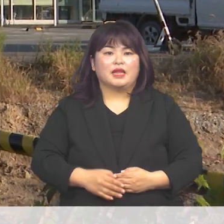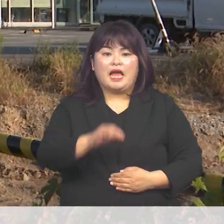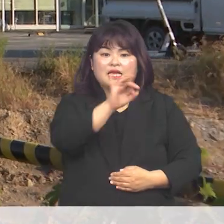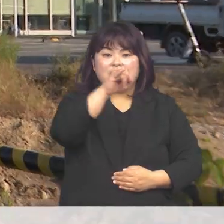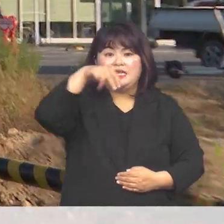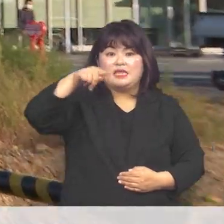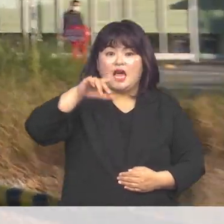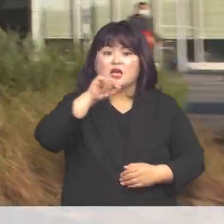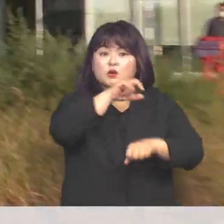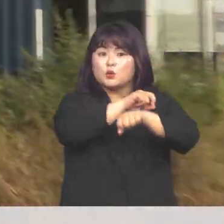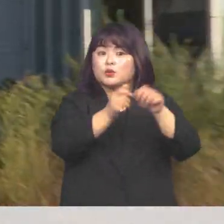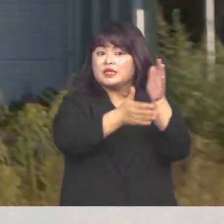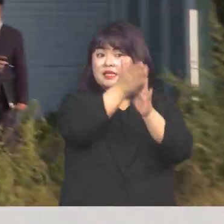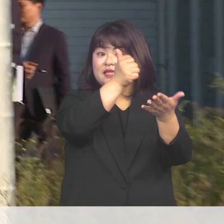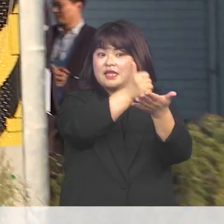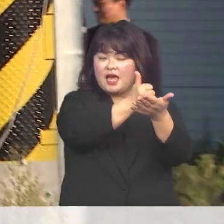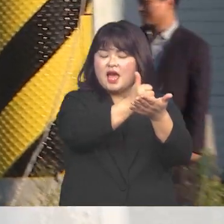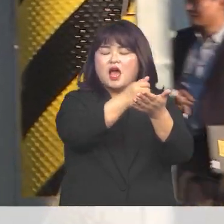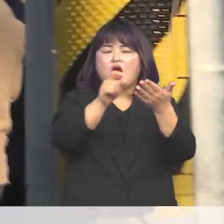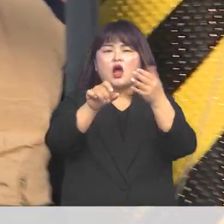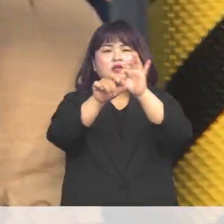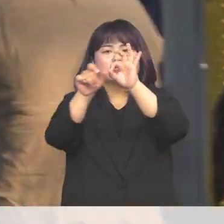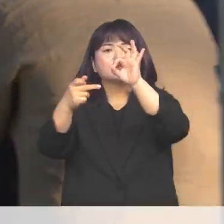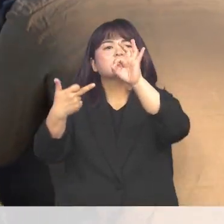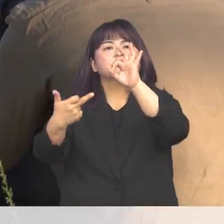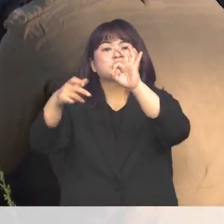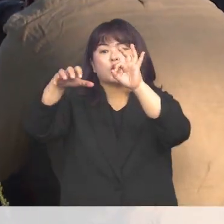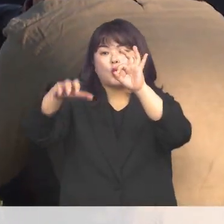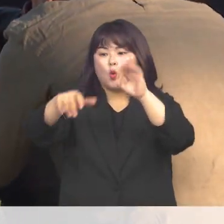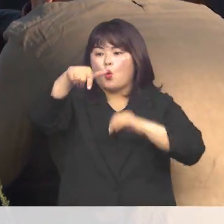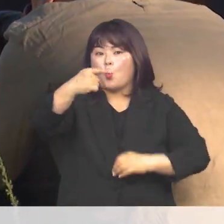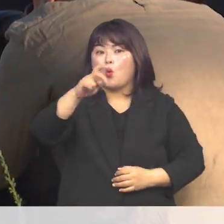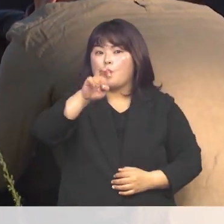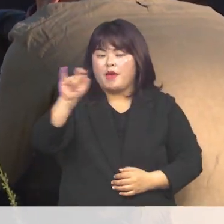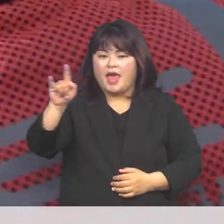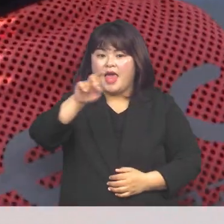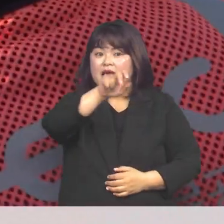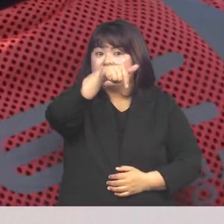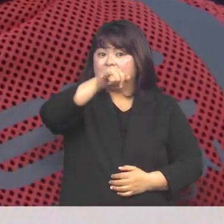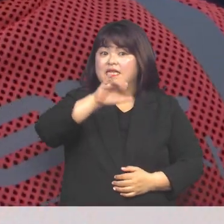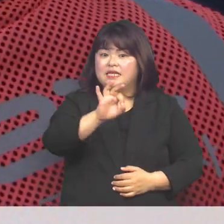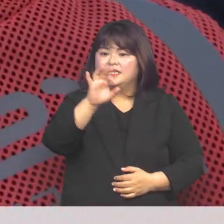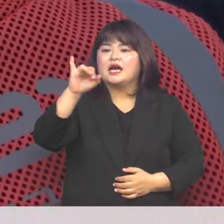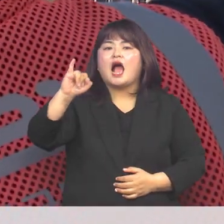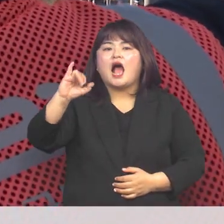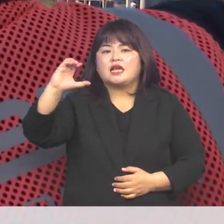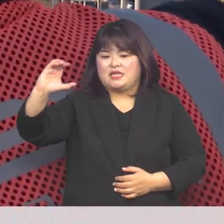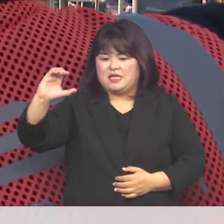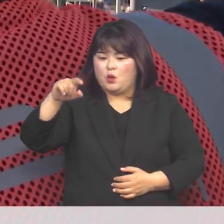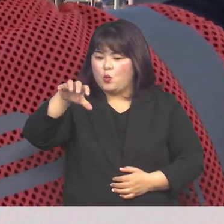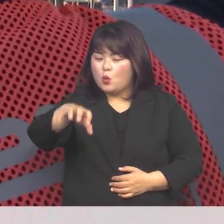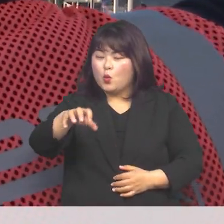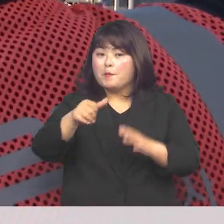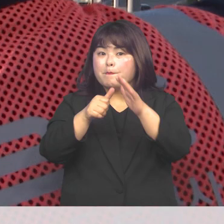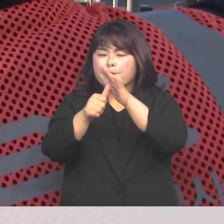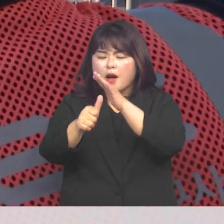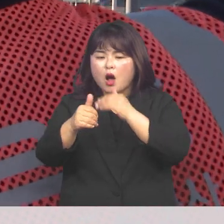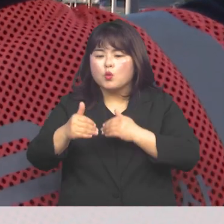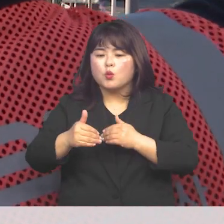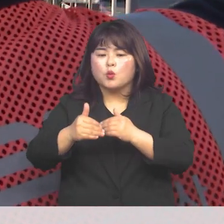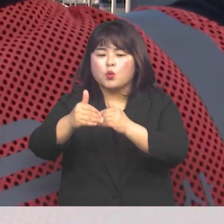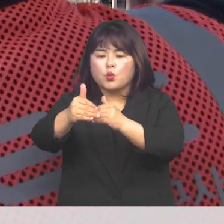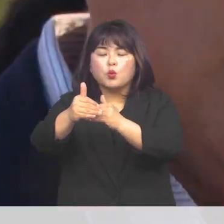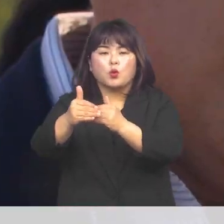이상일 용인특례시장이 17일 고매동 경부고속도로 기흥나들목 개량사업 공사 현장을 방문해 진행